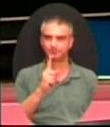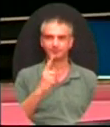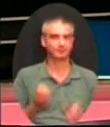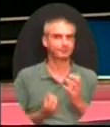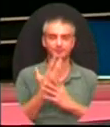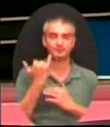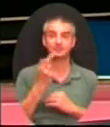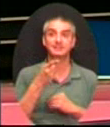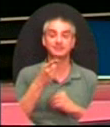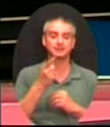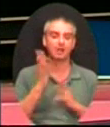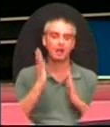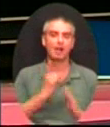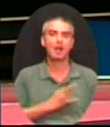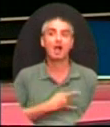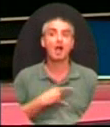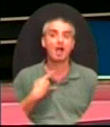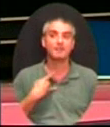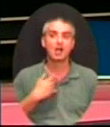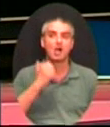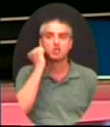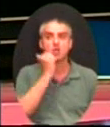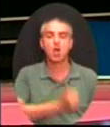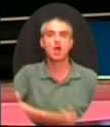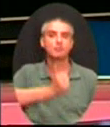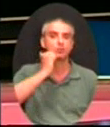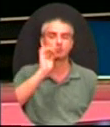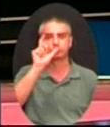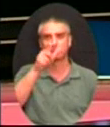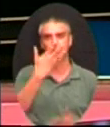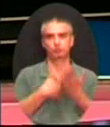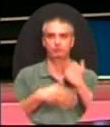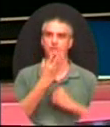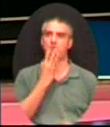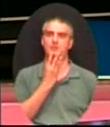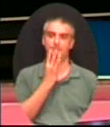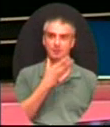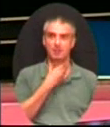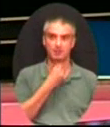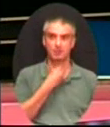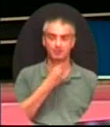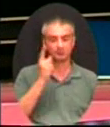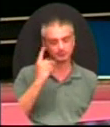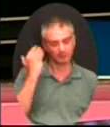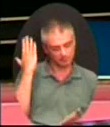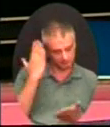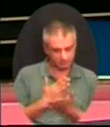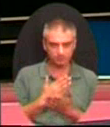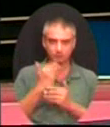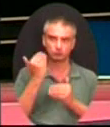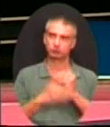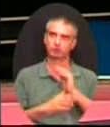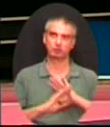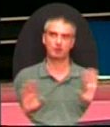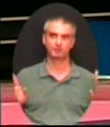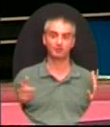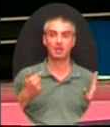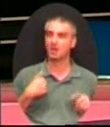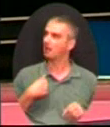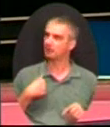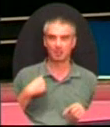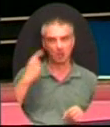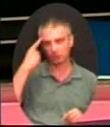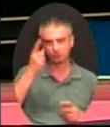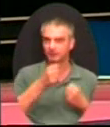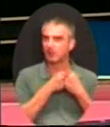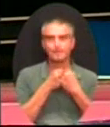פעם. זו החוויה היומיומית של יוצאי אתיופיה. וצריך להגיד לשים לזה סוף. אני לא חושבת